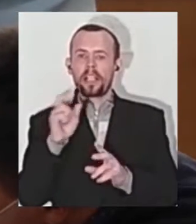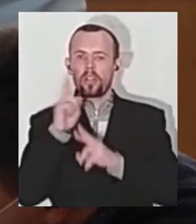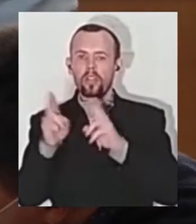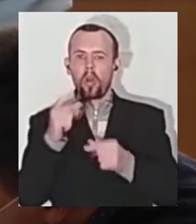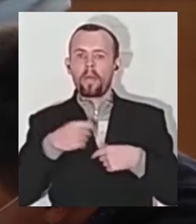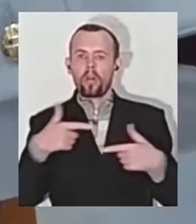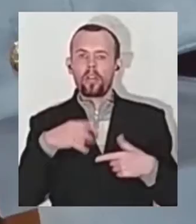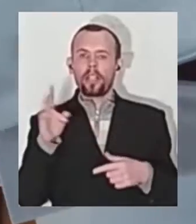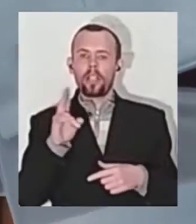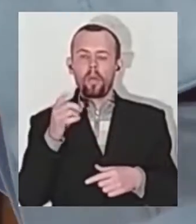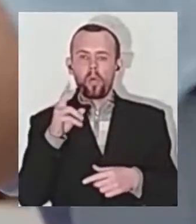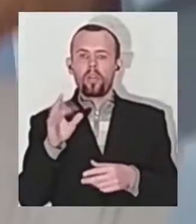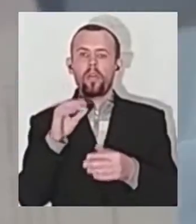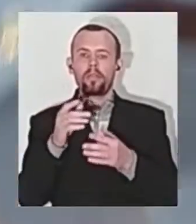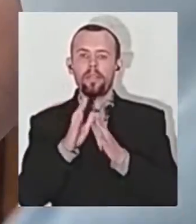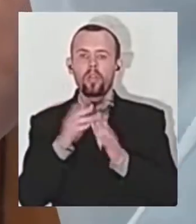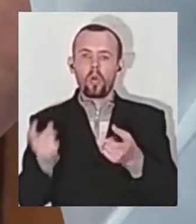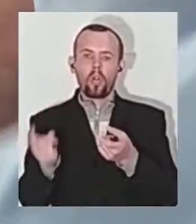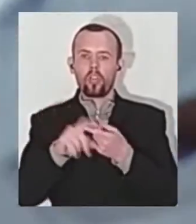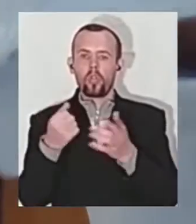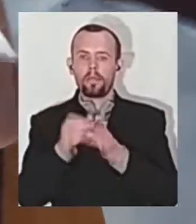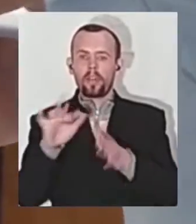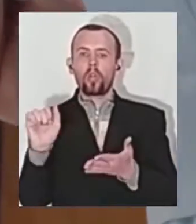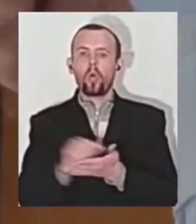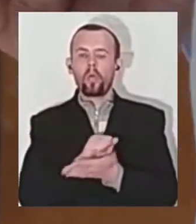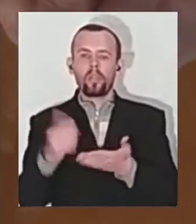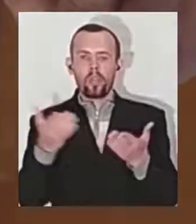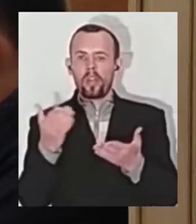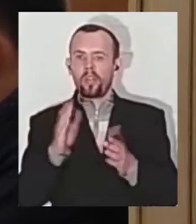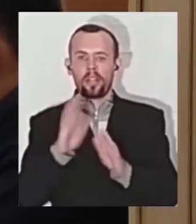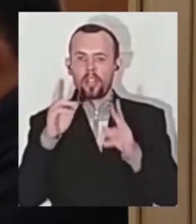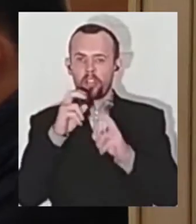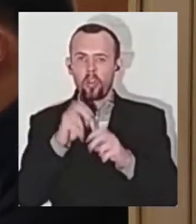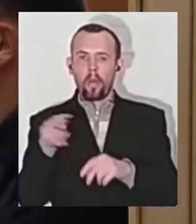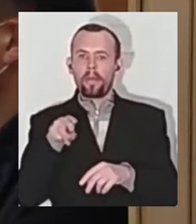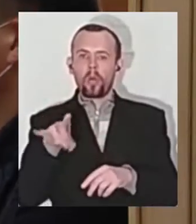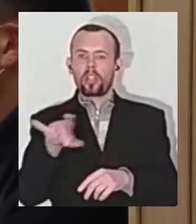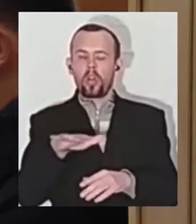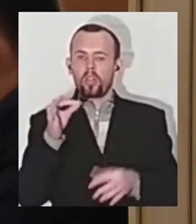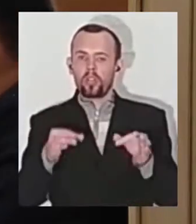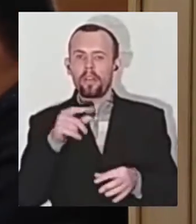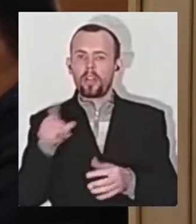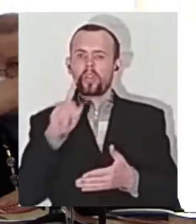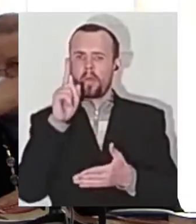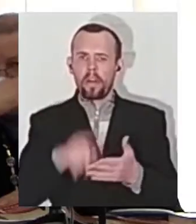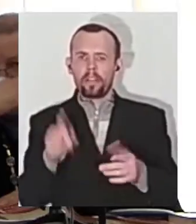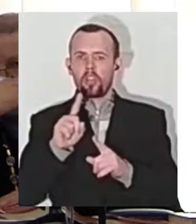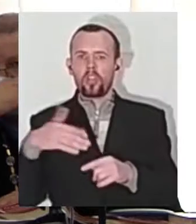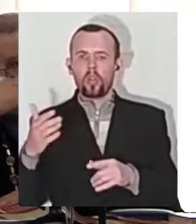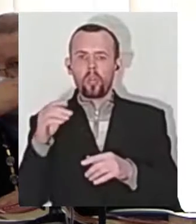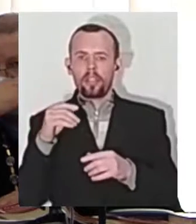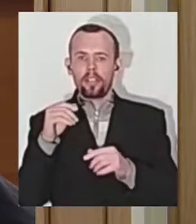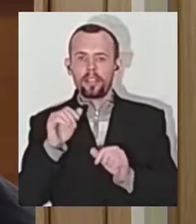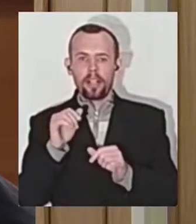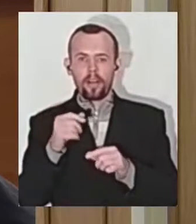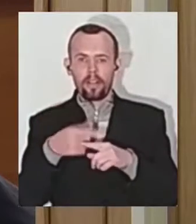Бойко попросила долучити до справи документи, які не досліджував Приморський районний суд. Вона запевнила, що стороні захисту ці матеріали